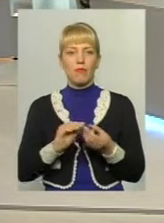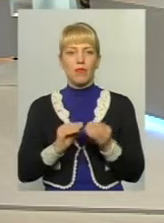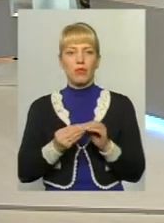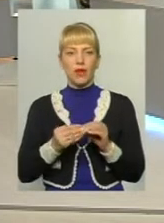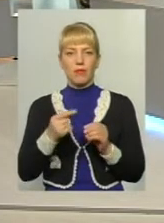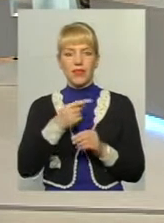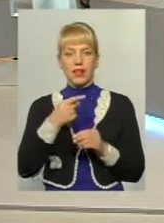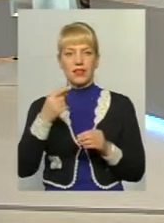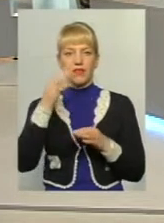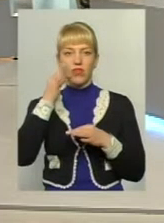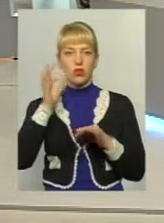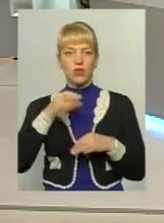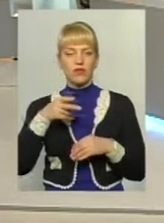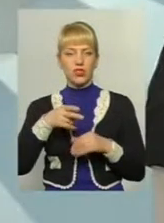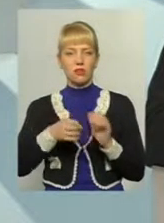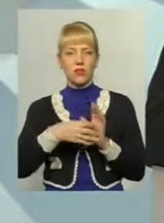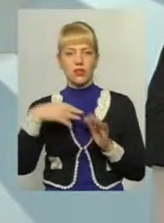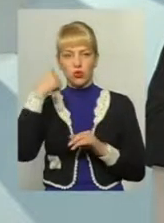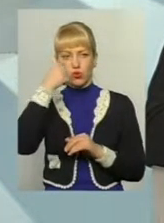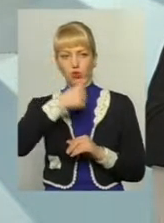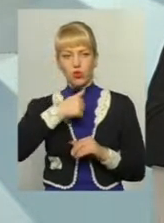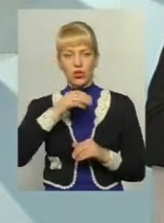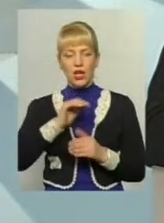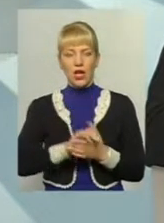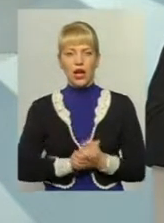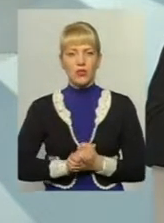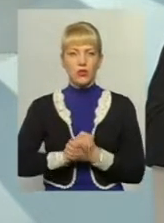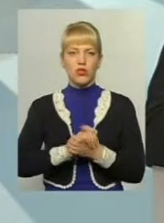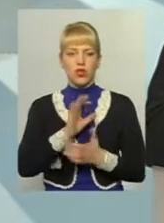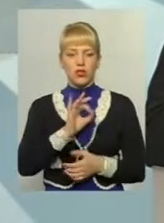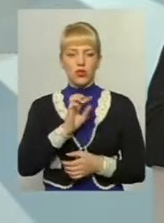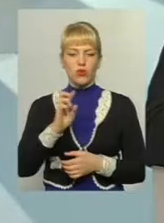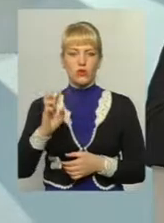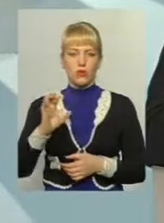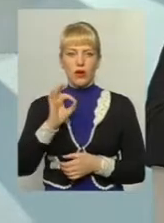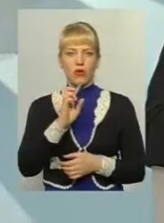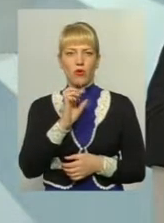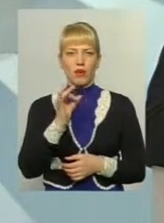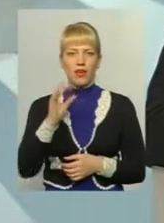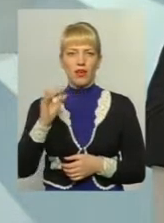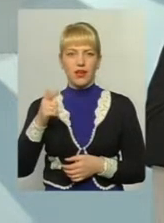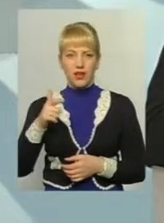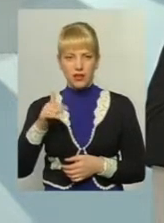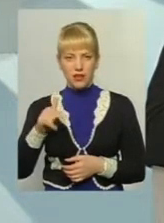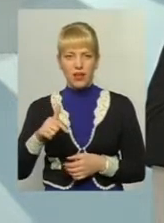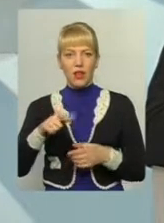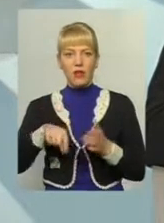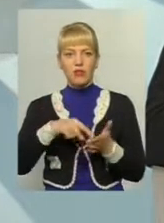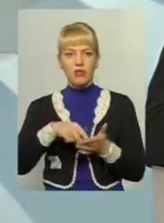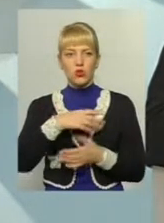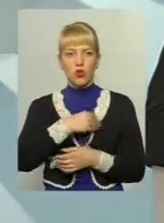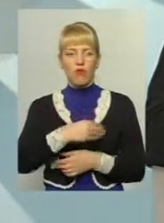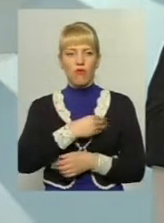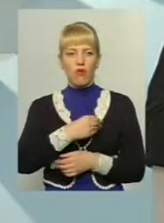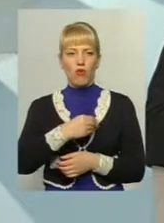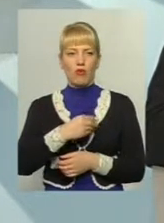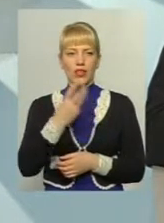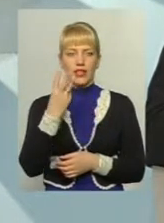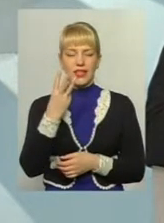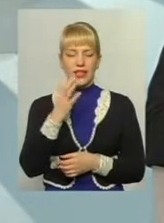вони розуміють, маю на увазі ОСББ, які взяли ці кредити, що просто вони не встигають розраховуватися, немає чим розраховуватися із державними